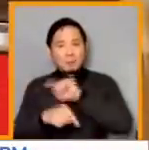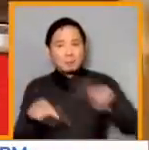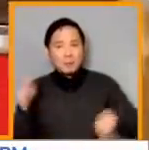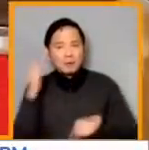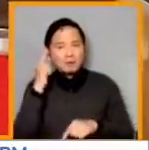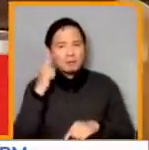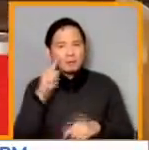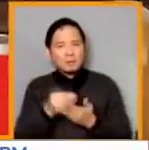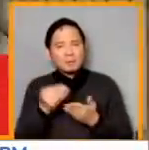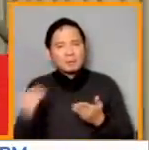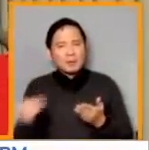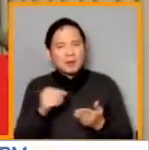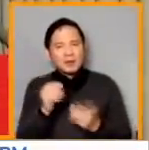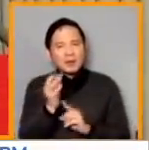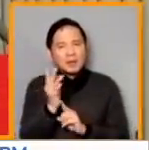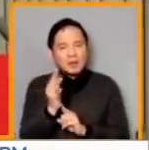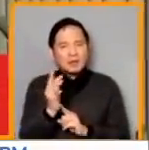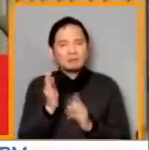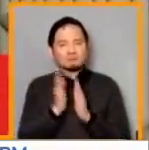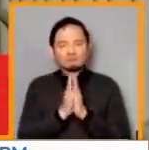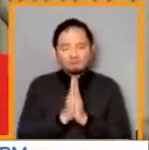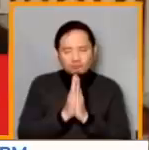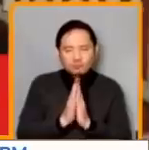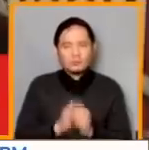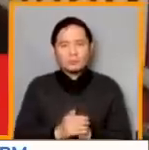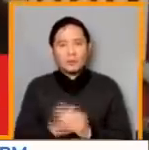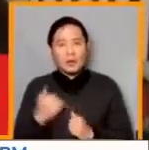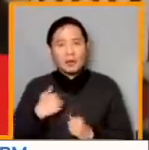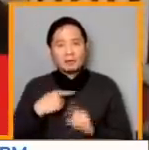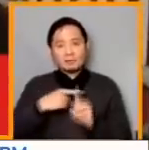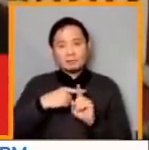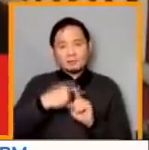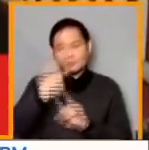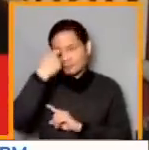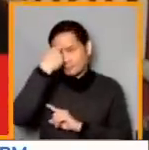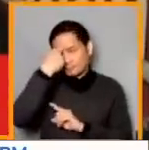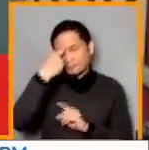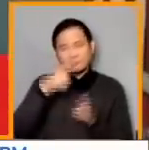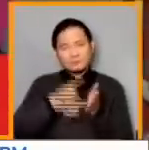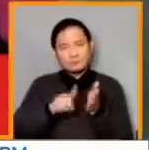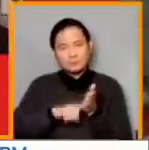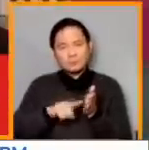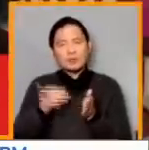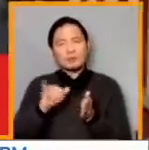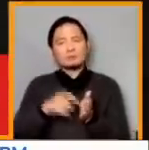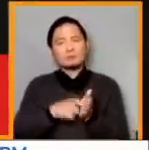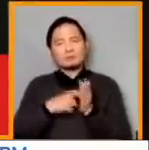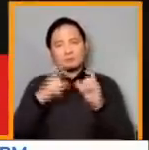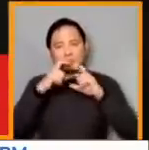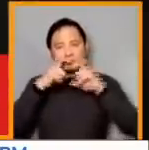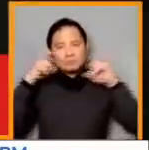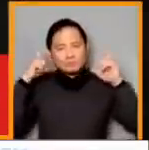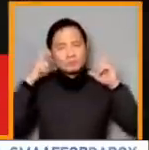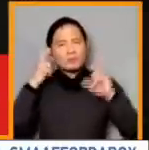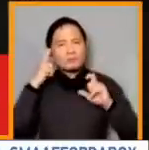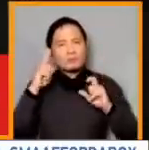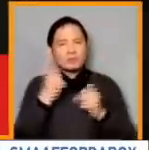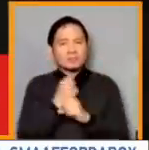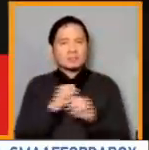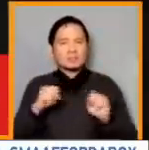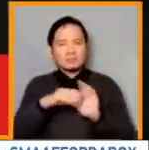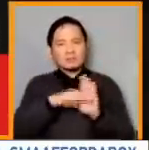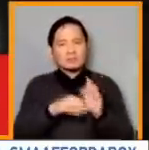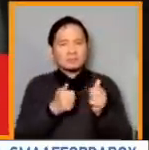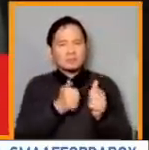mag-alay ng mataimtim na dasal. May temperature check pa rin at required ng face mask para sa health and safety protocol. Sa labas pa rin pinili ni